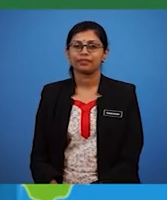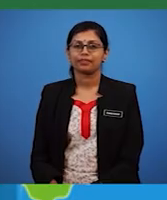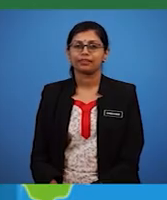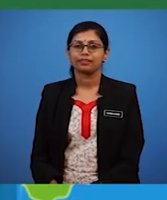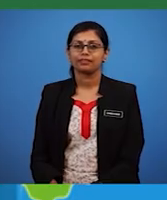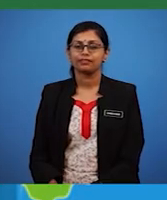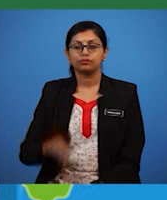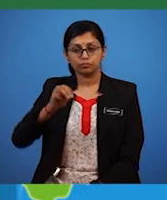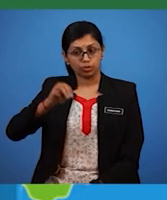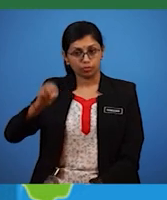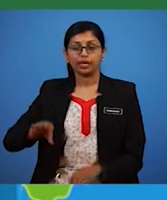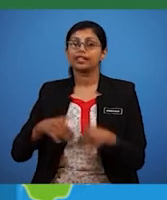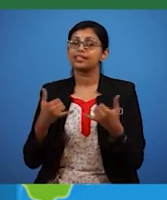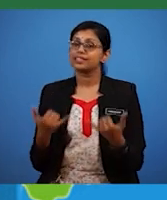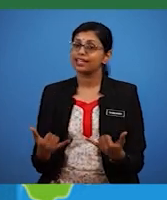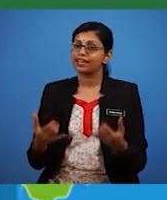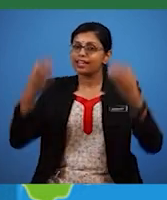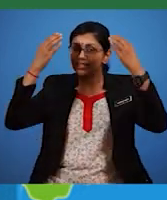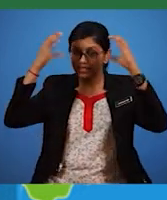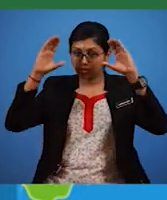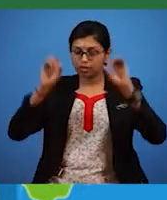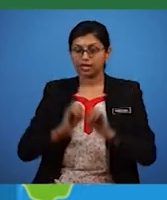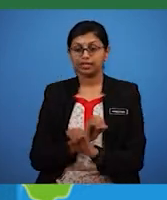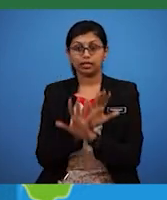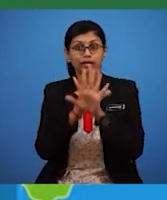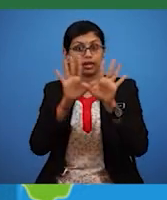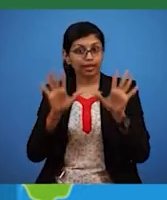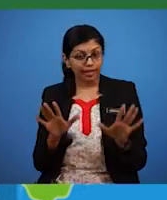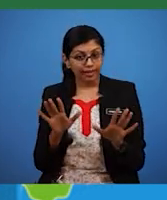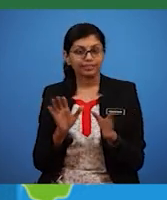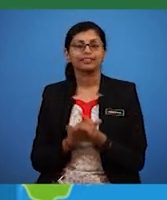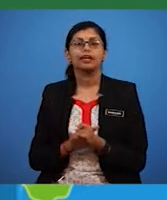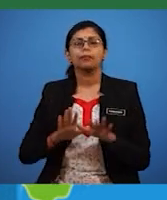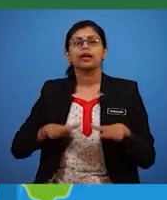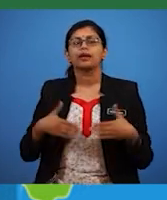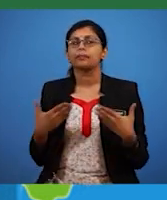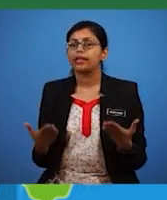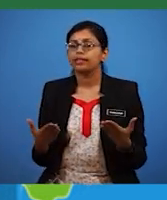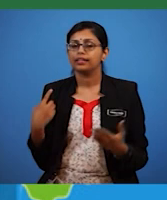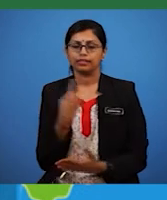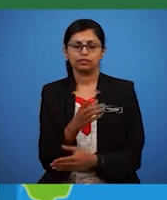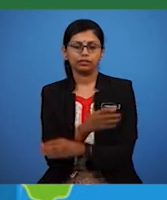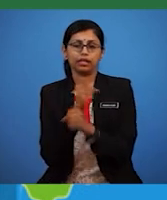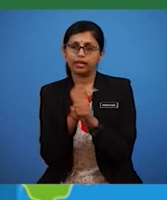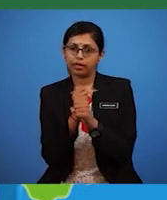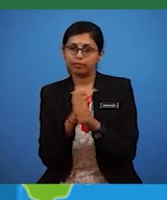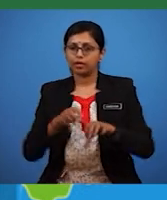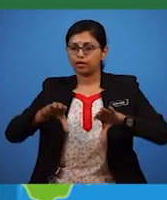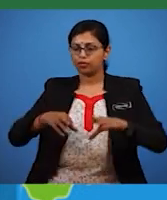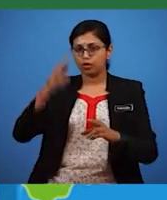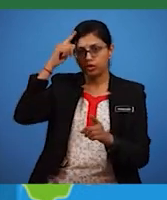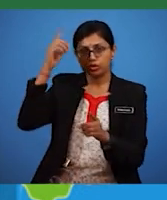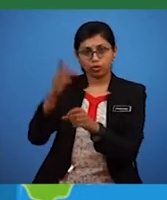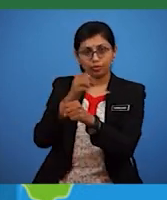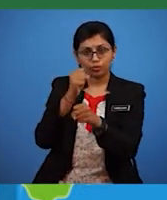Murid-murid, sekarang cikgu akan terangkan pula bagaimana kita dapat membuat